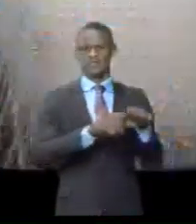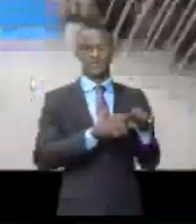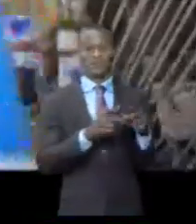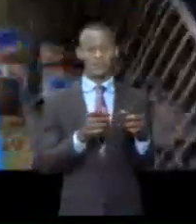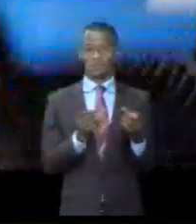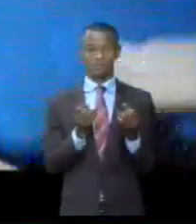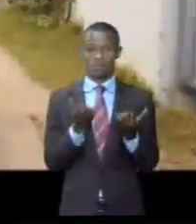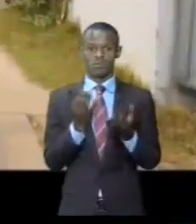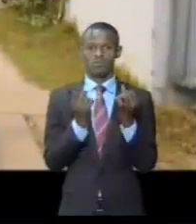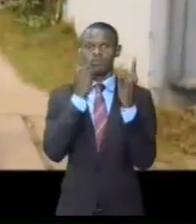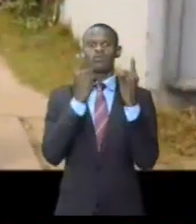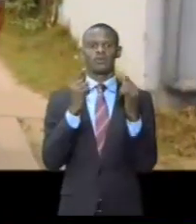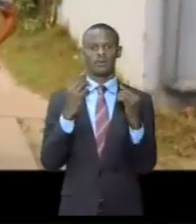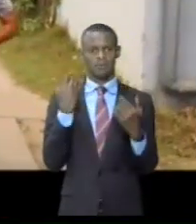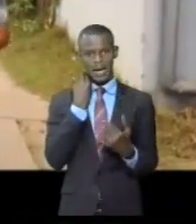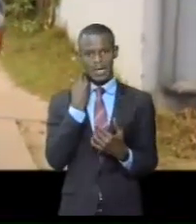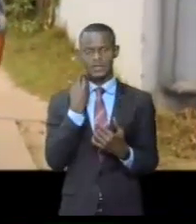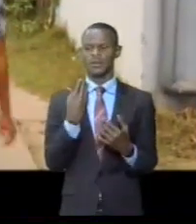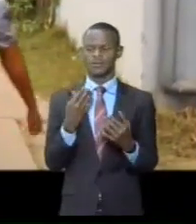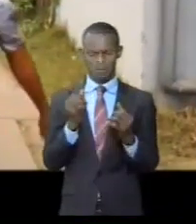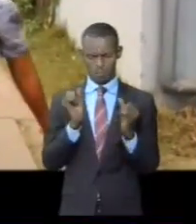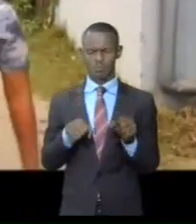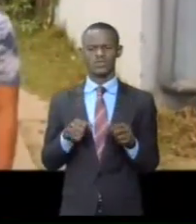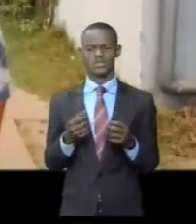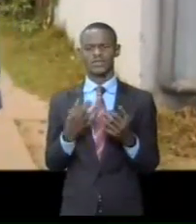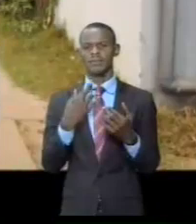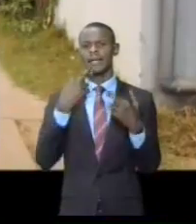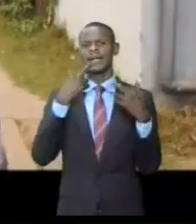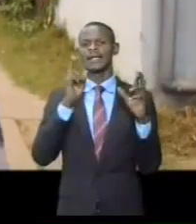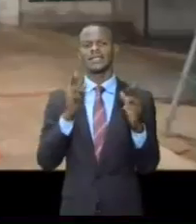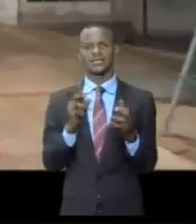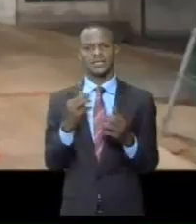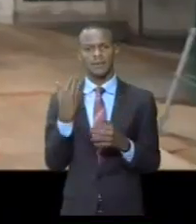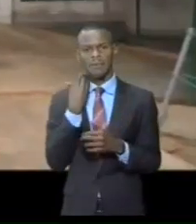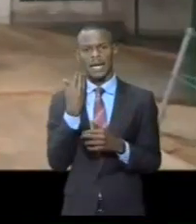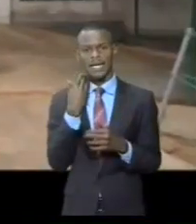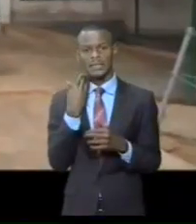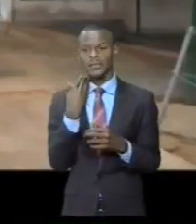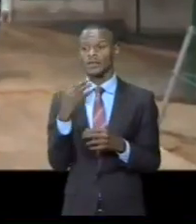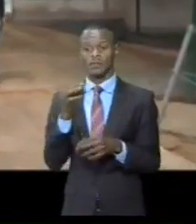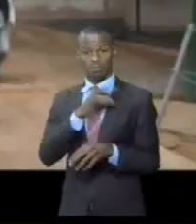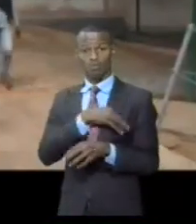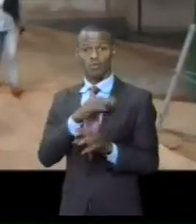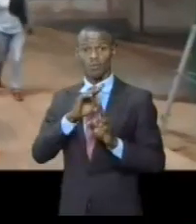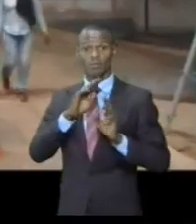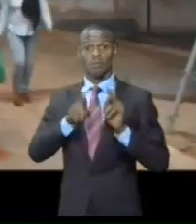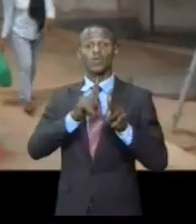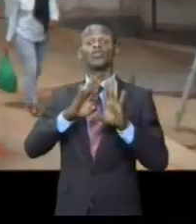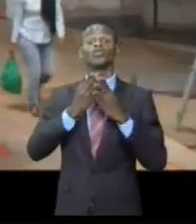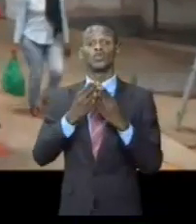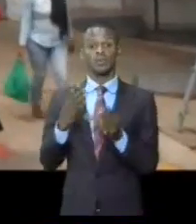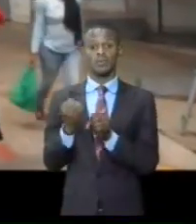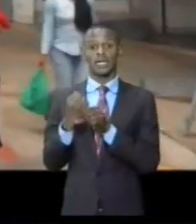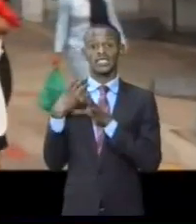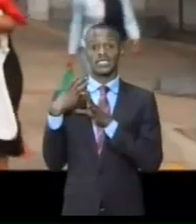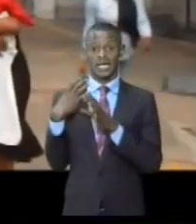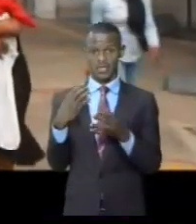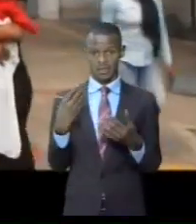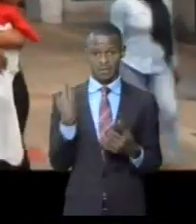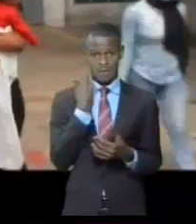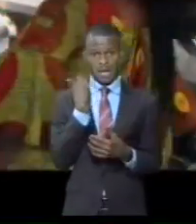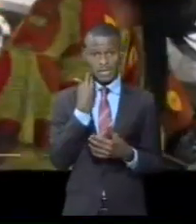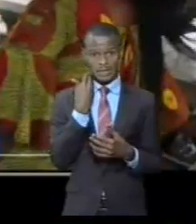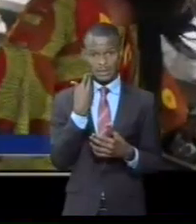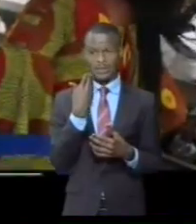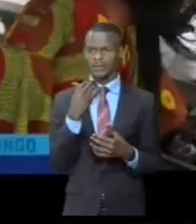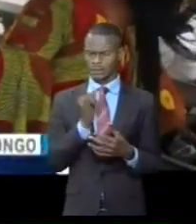surprendre tous. Aujourd'hui, la démarche de promouvoir l'accès à tous aux soins de santé de qualité peut améliorer la prise